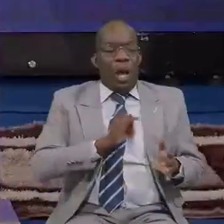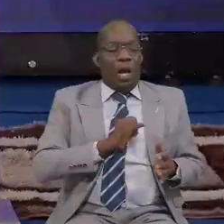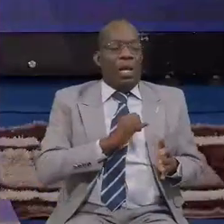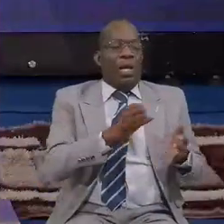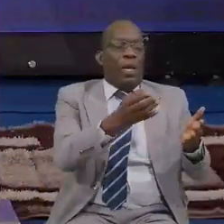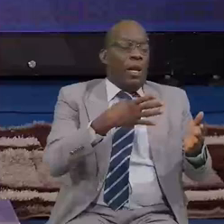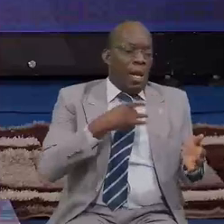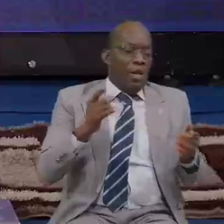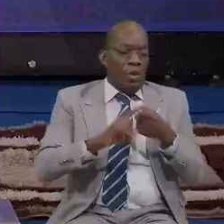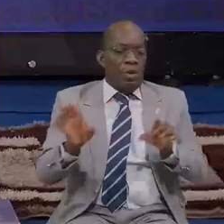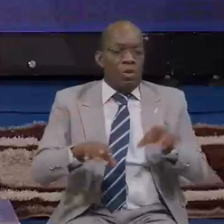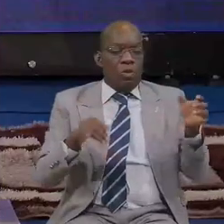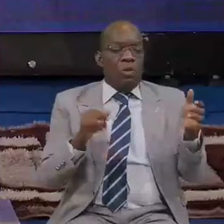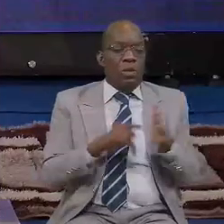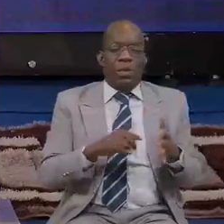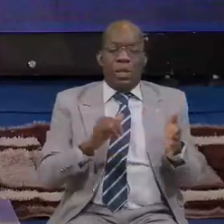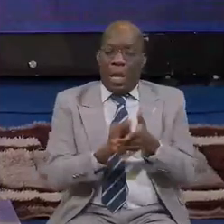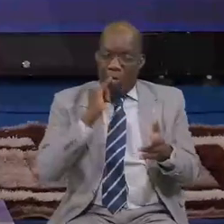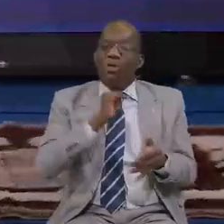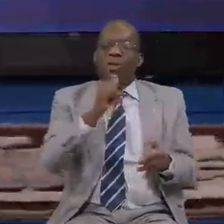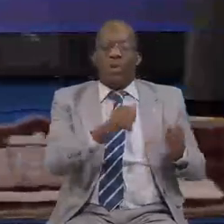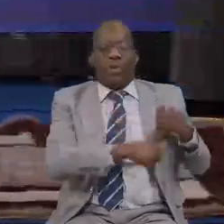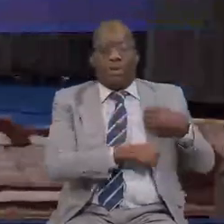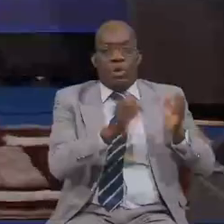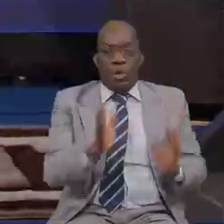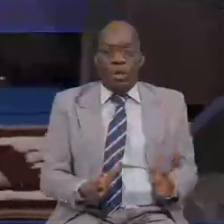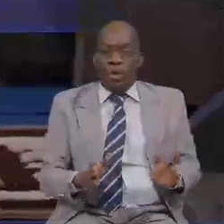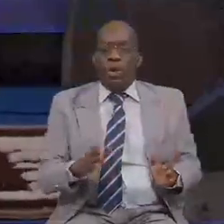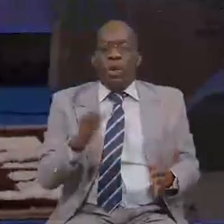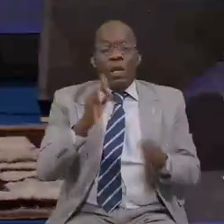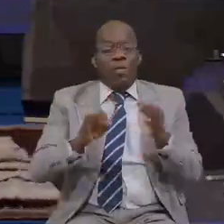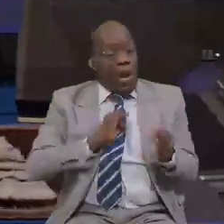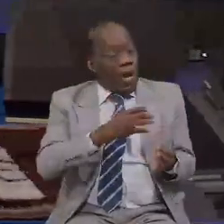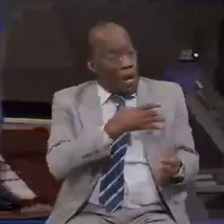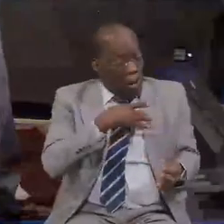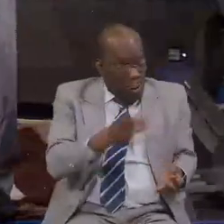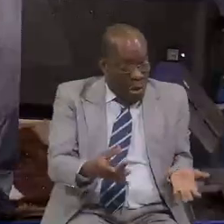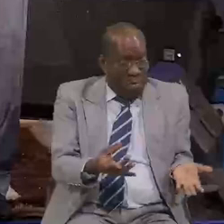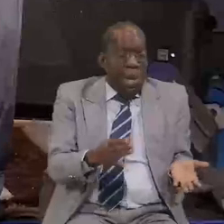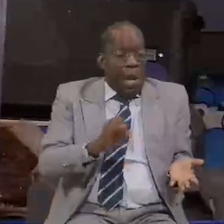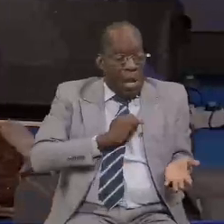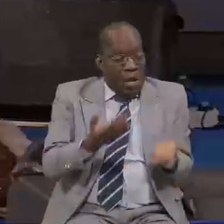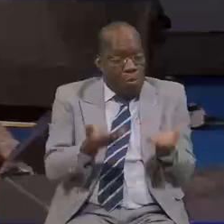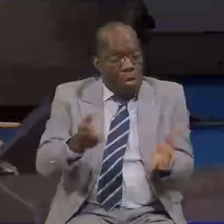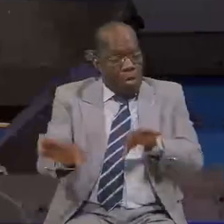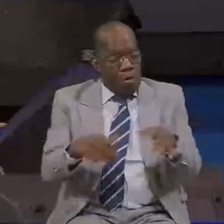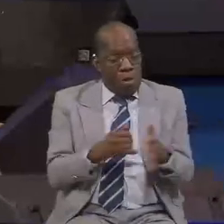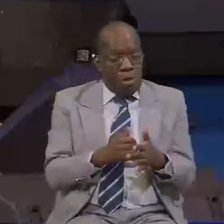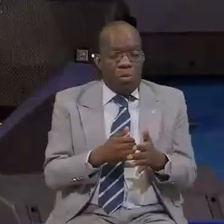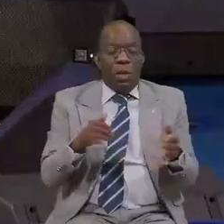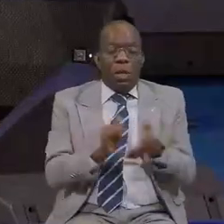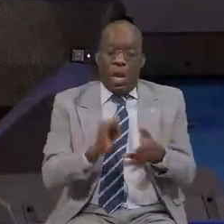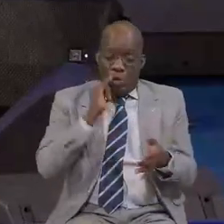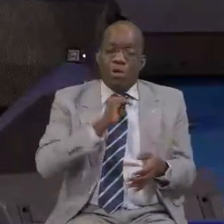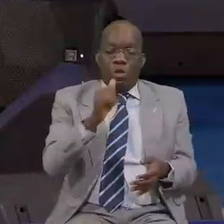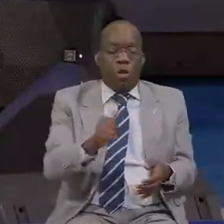ça ce n'est pas un soldat. Si j'aime, je peux, si je n'aime pas, je ne vais pas le faire. Ce n'est pas un soldat, ce